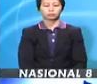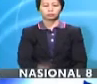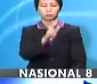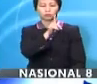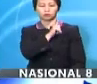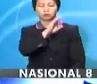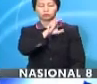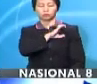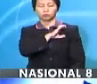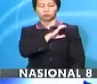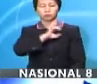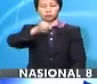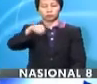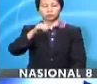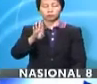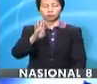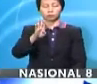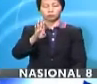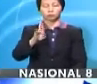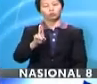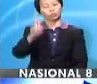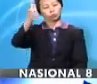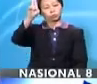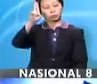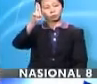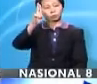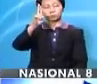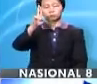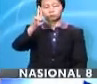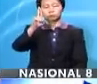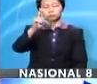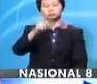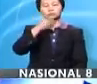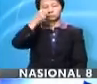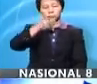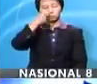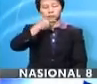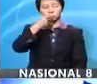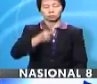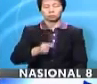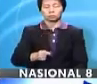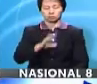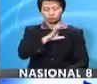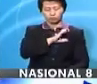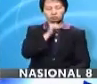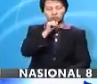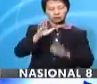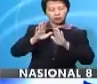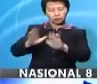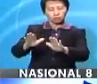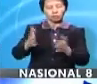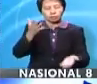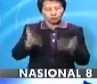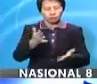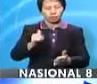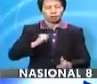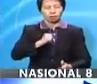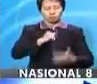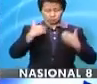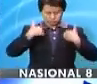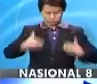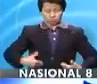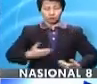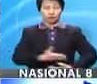Ketua Polis Daerah Johor Bahru Utara ACP Muhammad Khamsani Abdul Rahman berkata pihaknya tidak menolak kemungkinan anggota badan